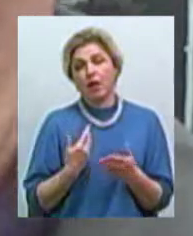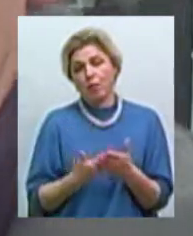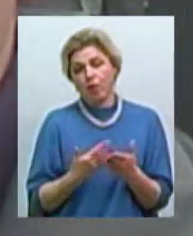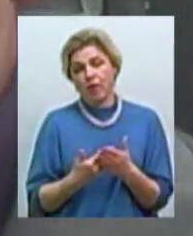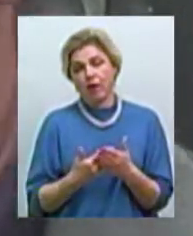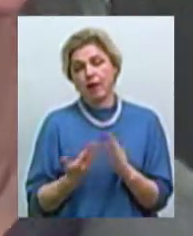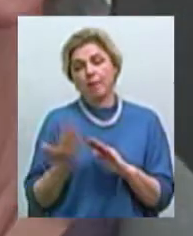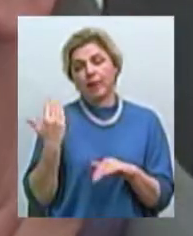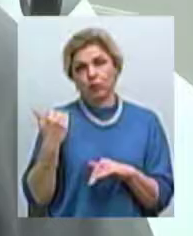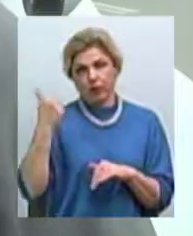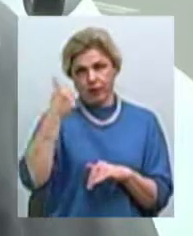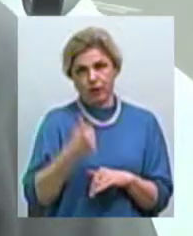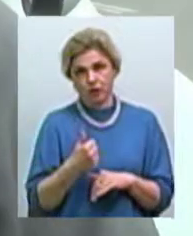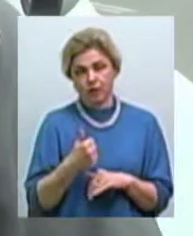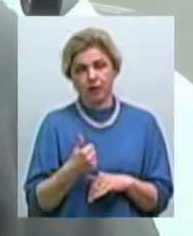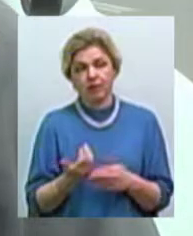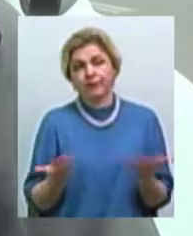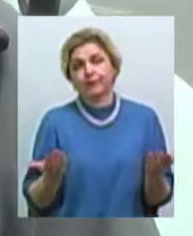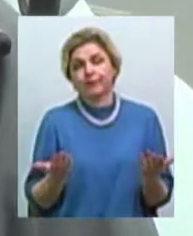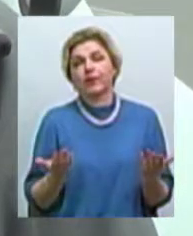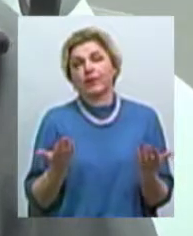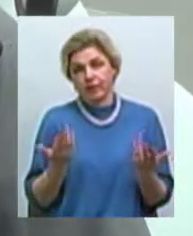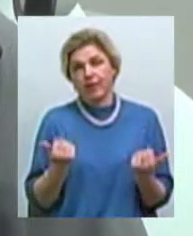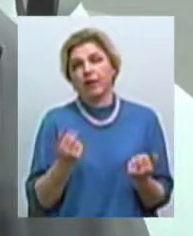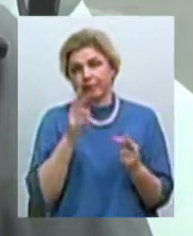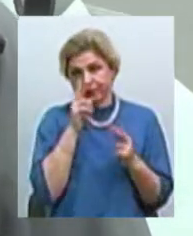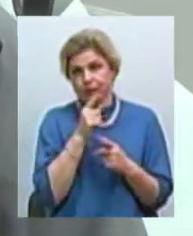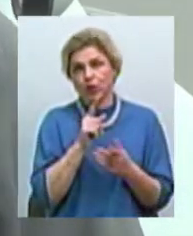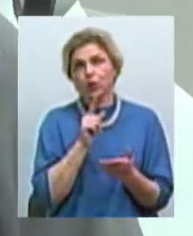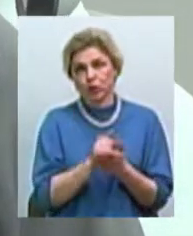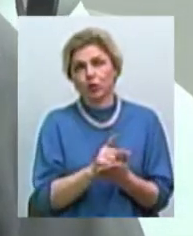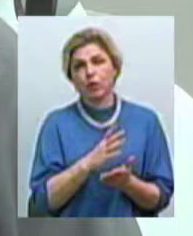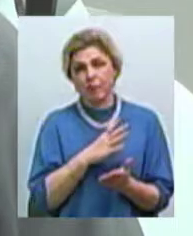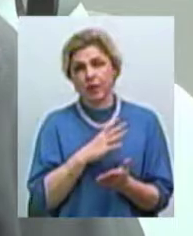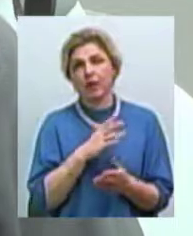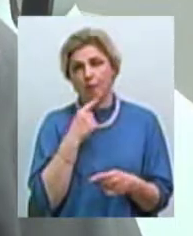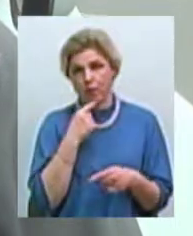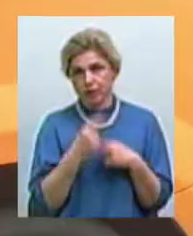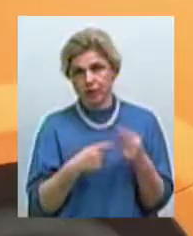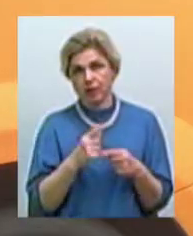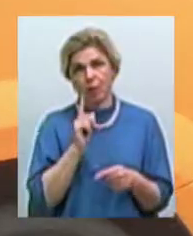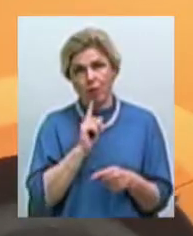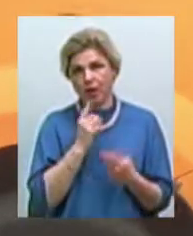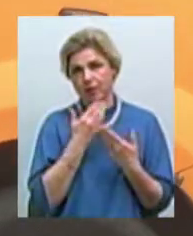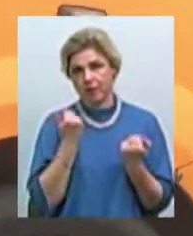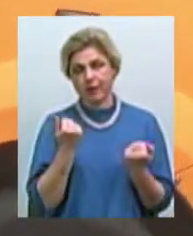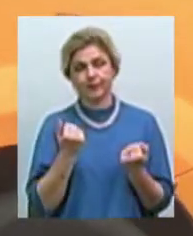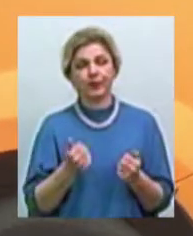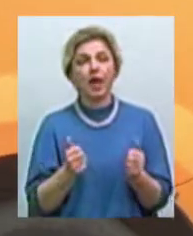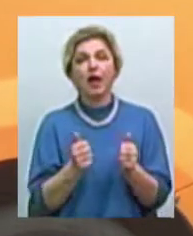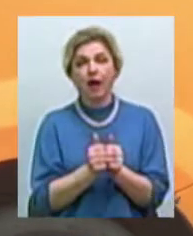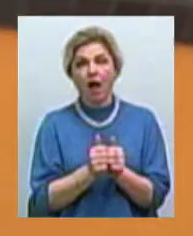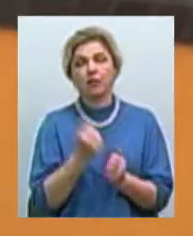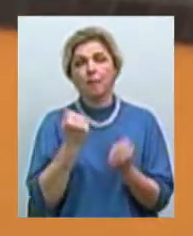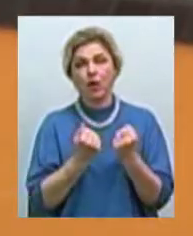на минулому тижні. Ну це якось упущено. Воно має бути постійно. Поки немає. Поруч автомобіль